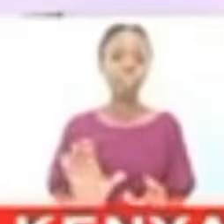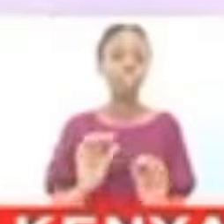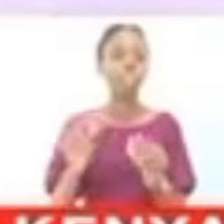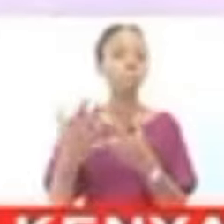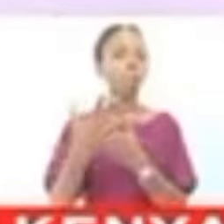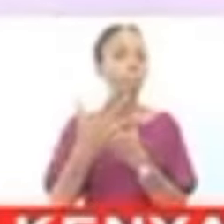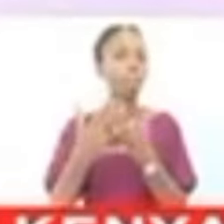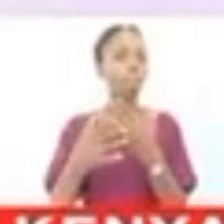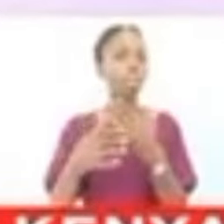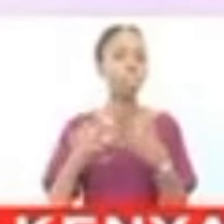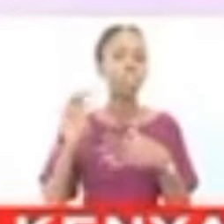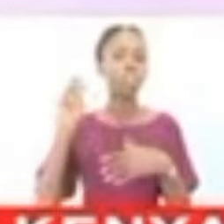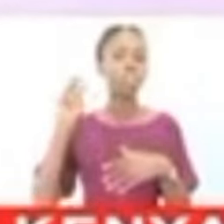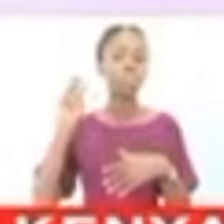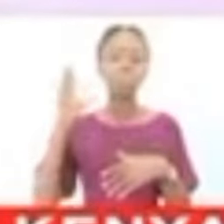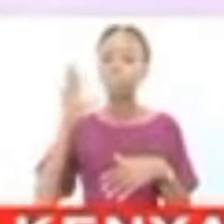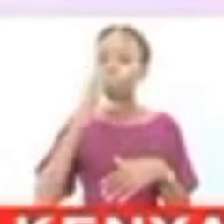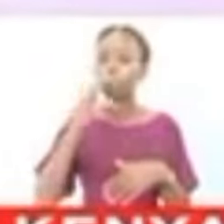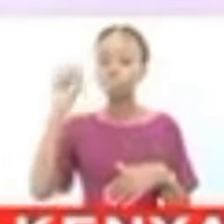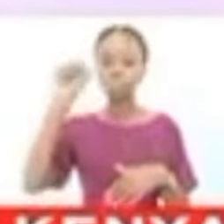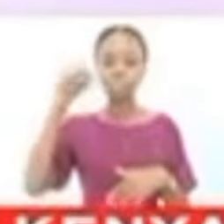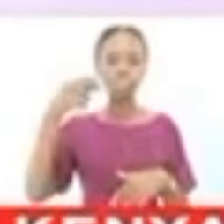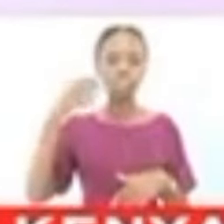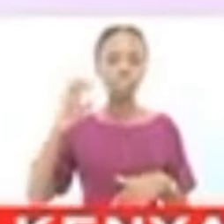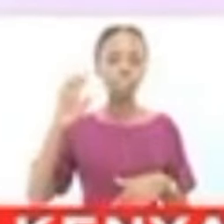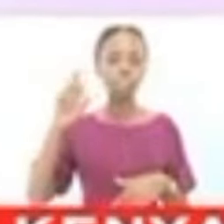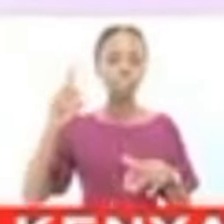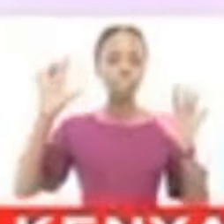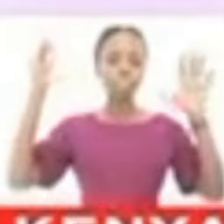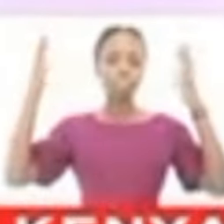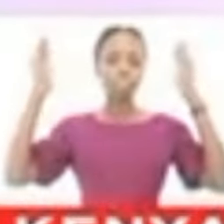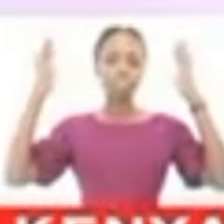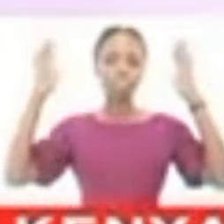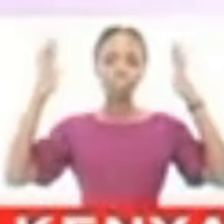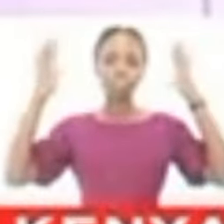no blood will be shed.